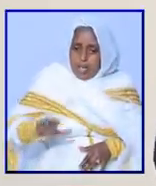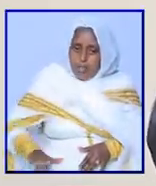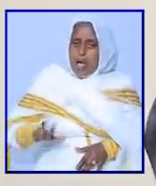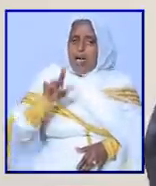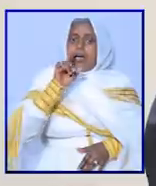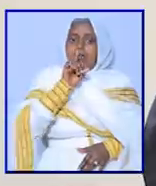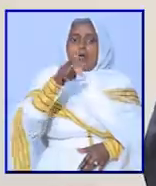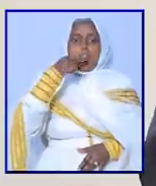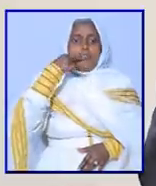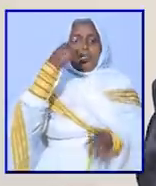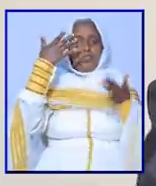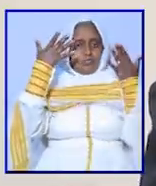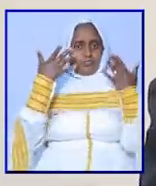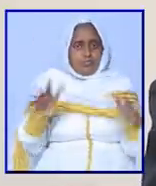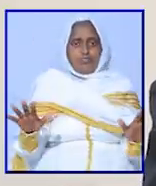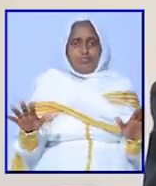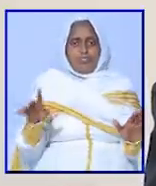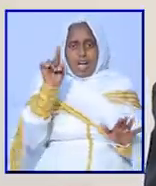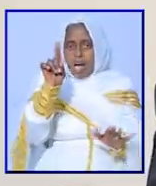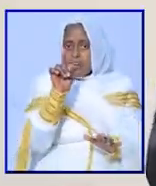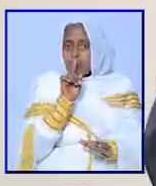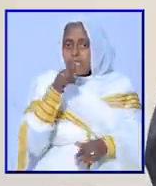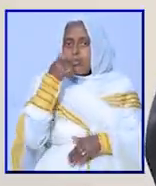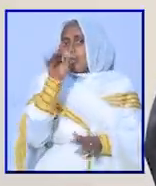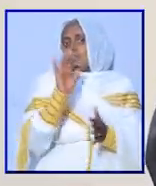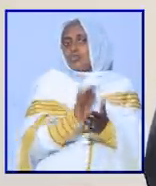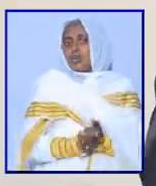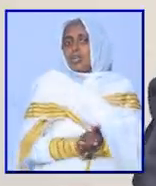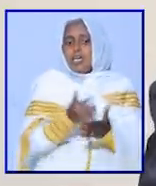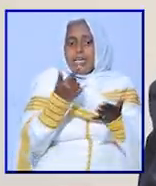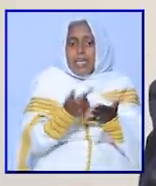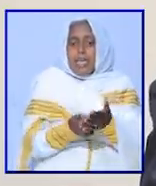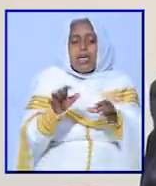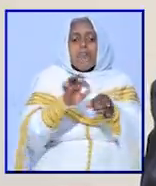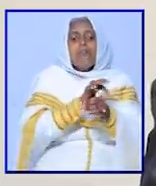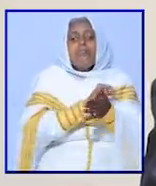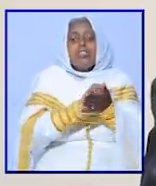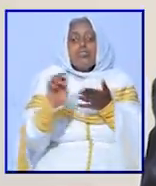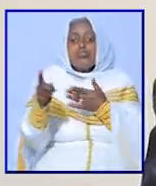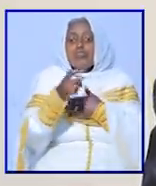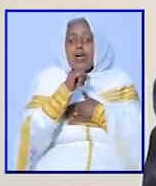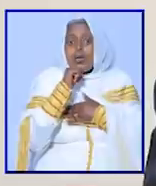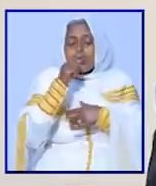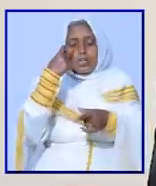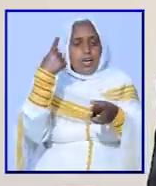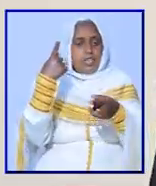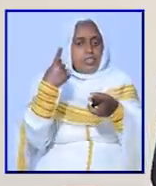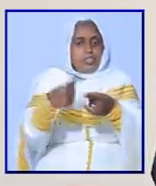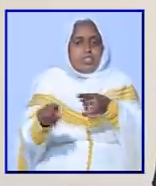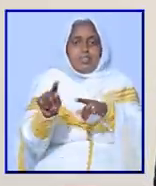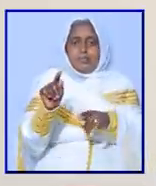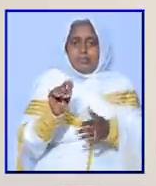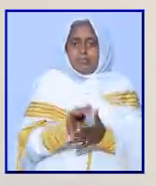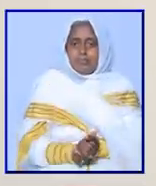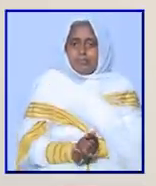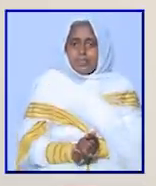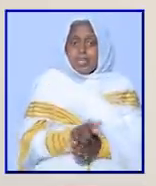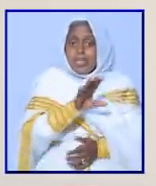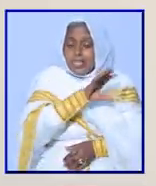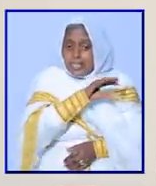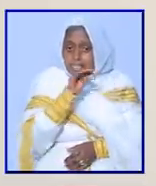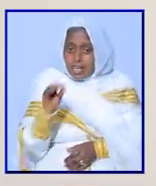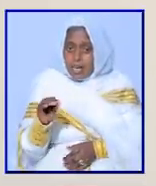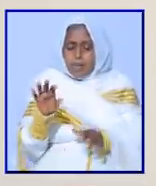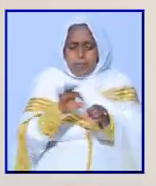ኢየሱስ ጌታ ነው ብላችኋል፣ አዳይ ነው ብላችኋል። ይሄ እኮ በመንፈስ ቅዱስ ካልሆነ አይቻልም